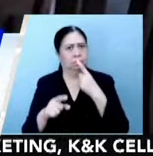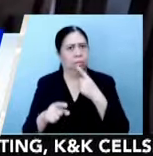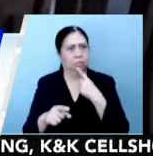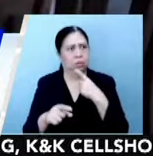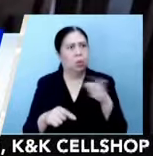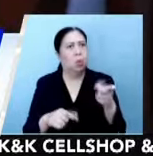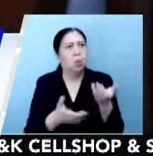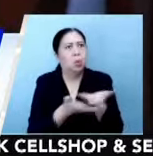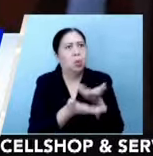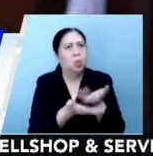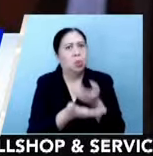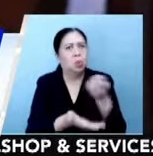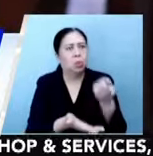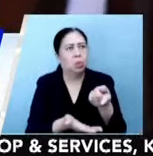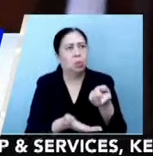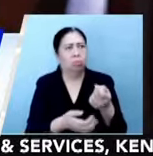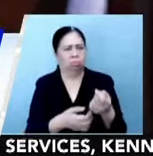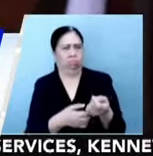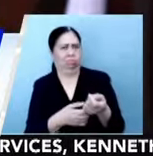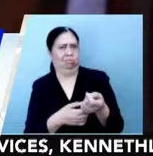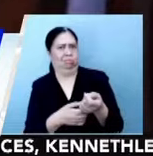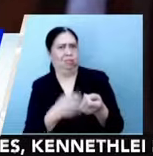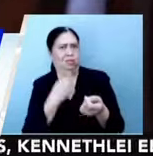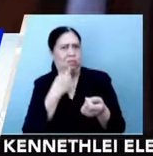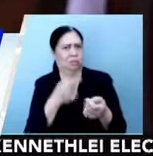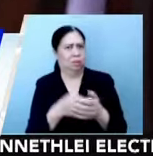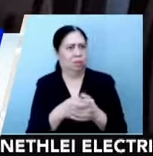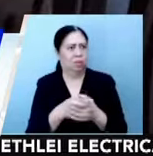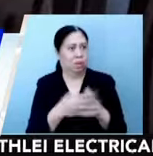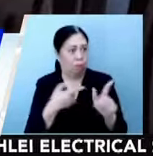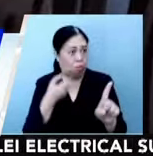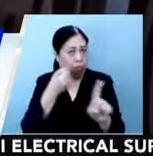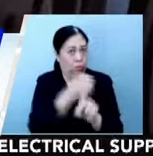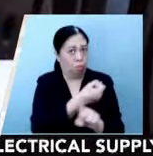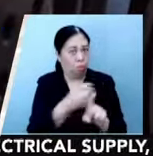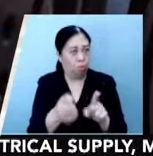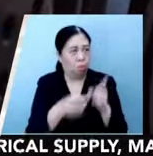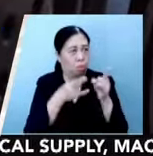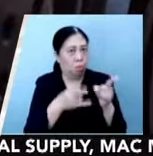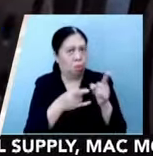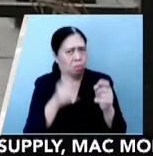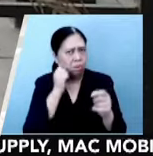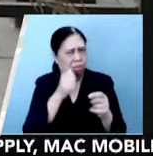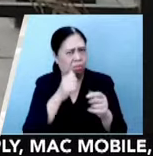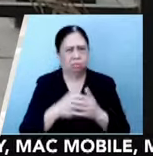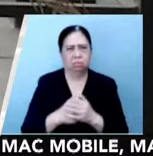siya. At sabi niya po na binubugbog daw po siya lagi.